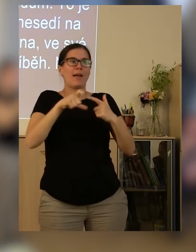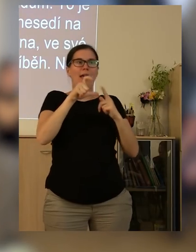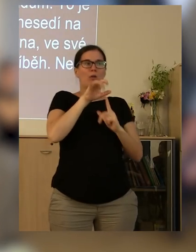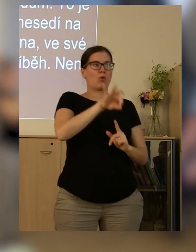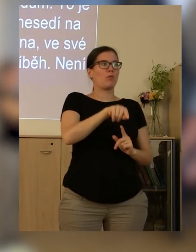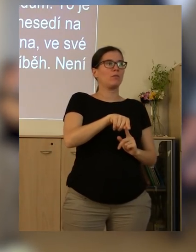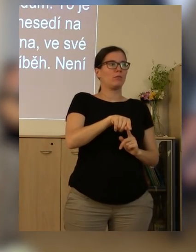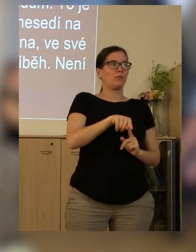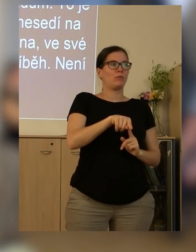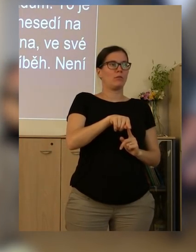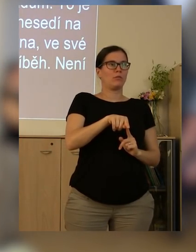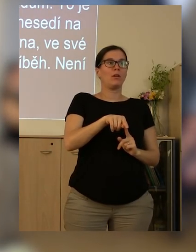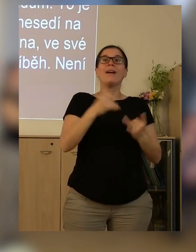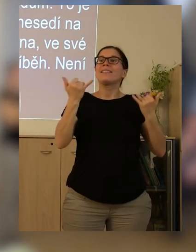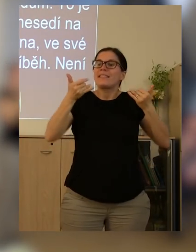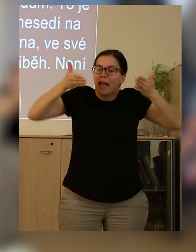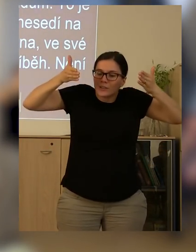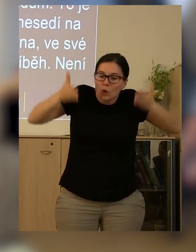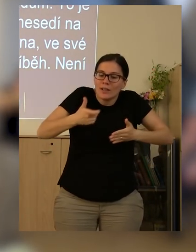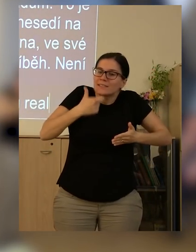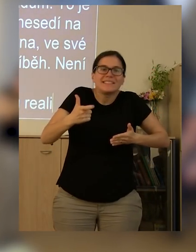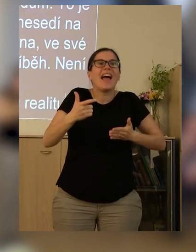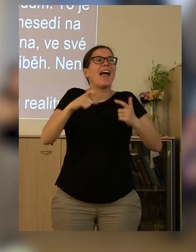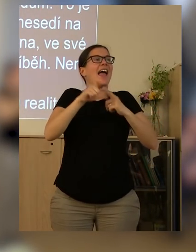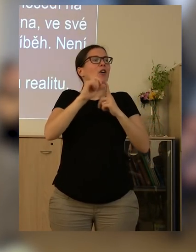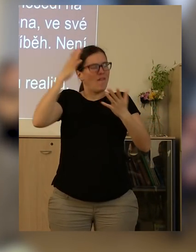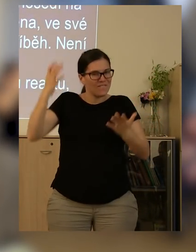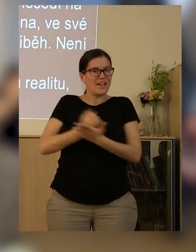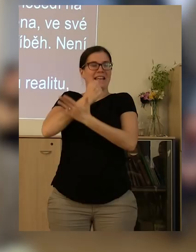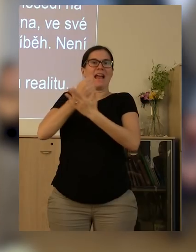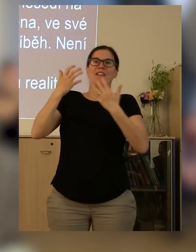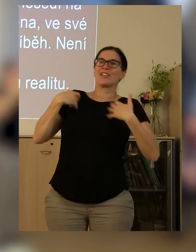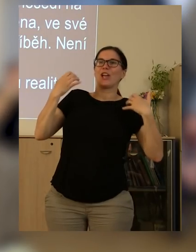Jo? Přesvítí tu realitu, přesvítí tu přítomnost.